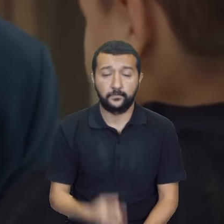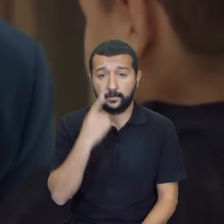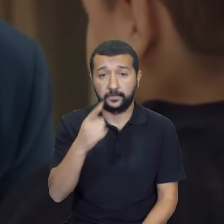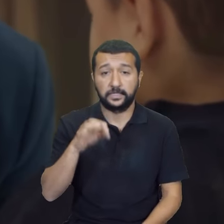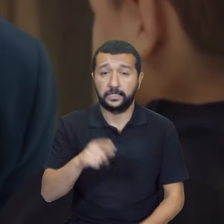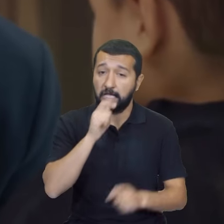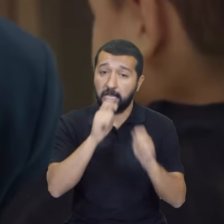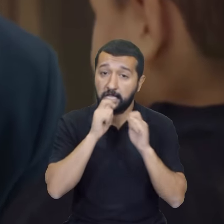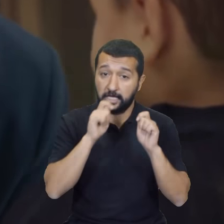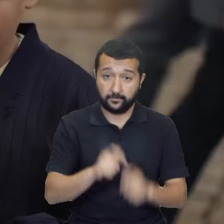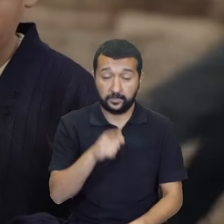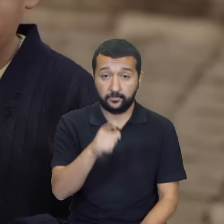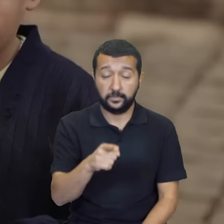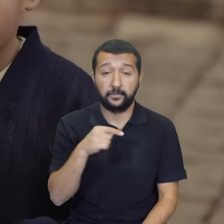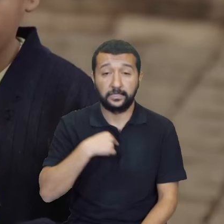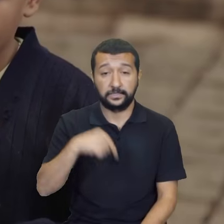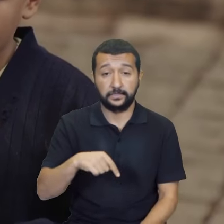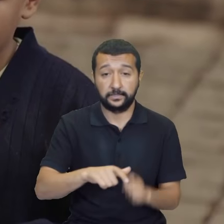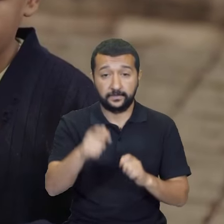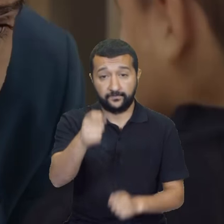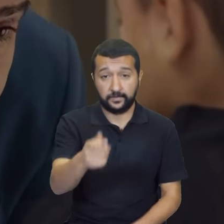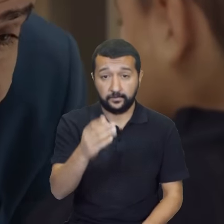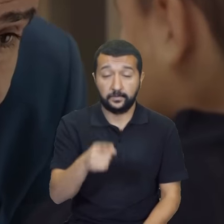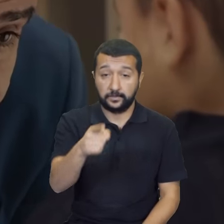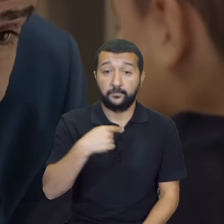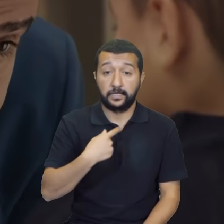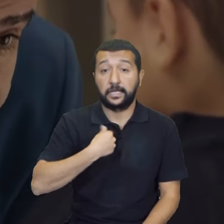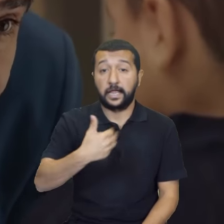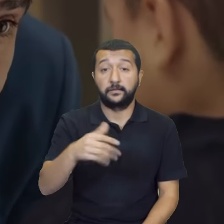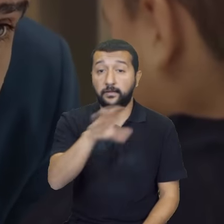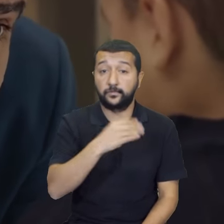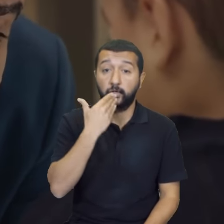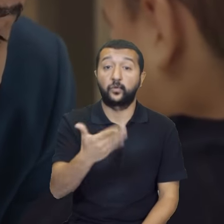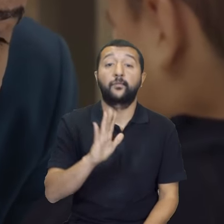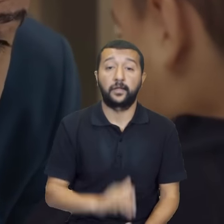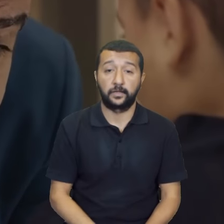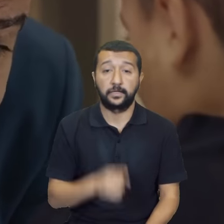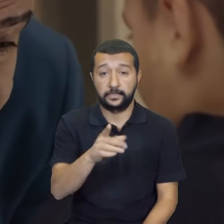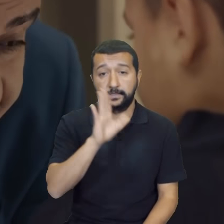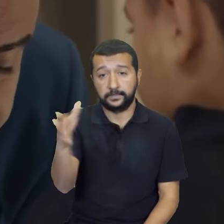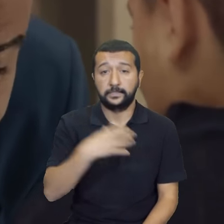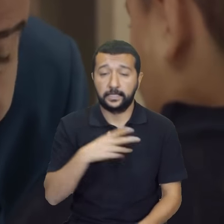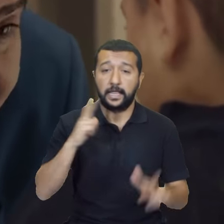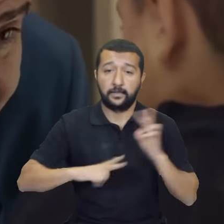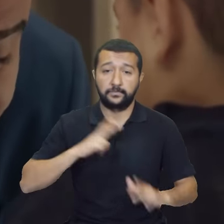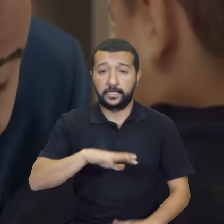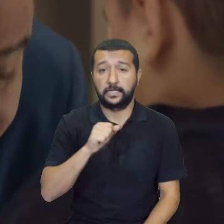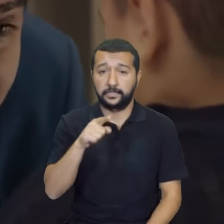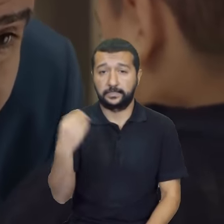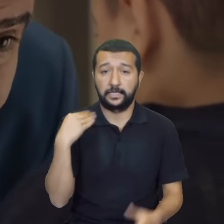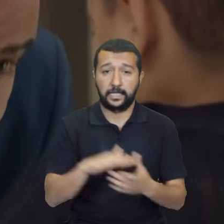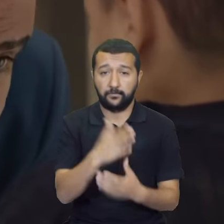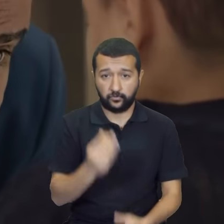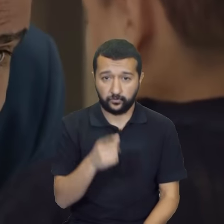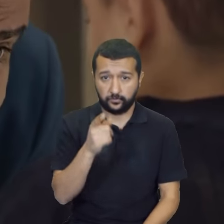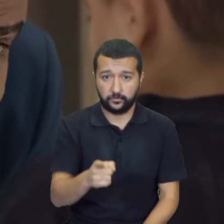Bak şimdi seninle bir anlaşma yapalım mı? Şimdi ben sana para vereyim ama benden aldığını kimseye söyleme. Git kendine kılık kıyafet al, yeni